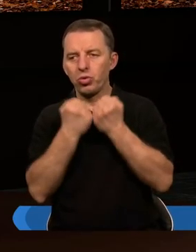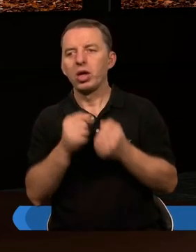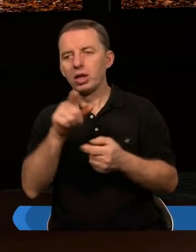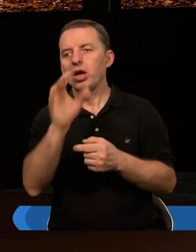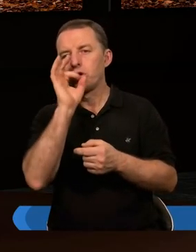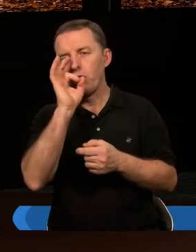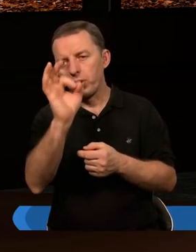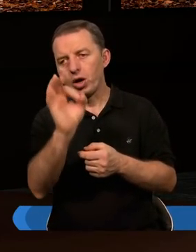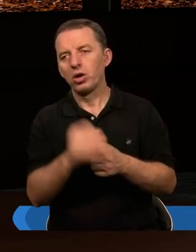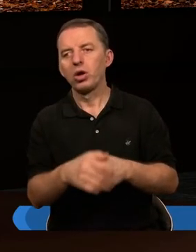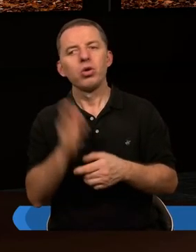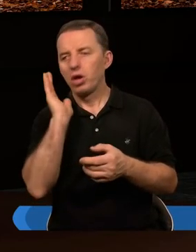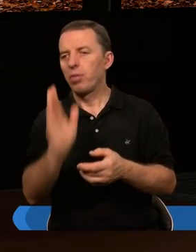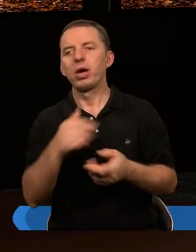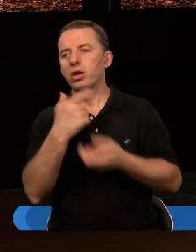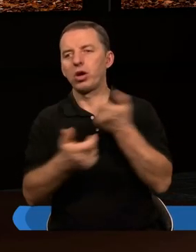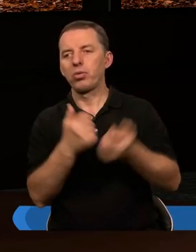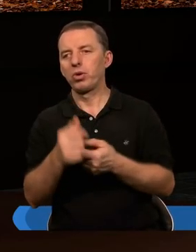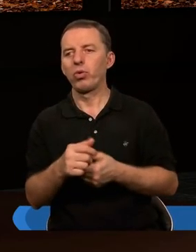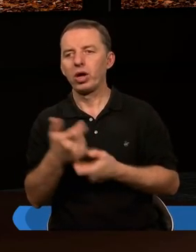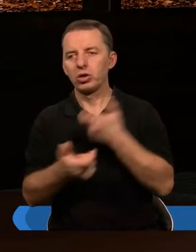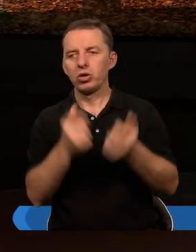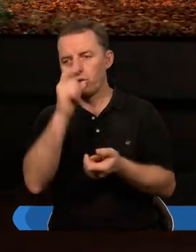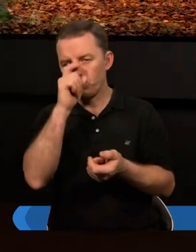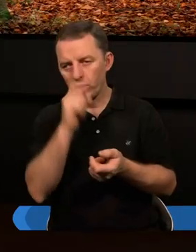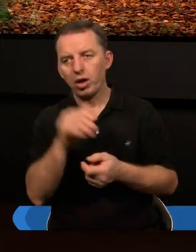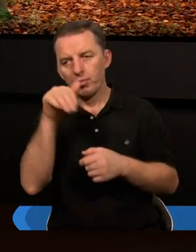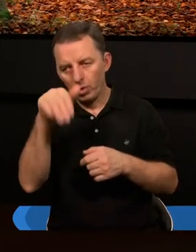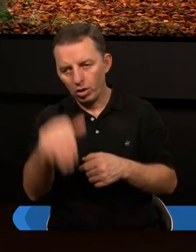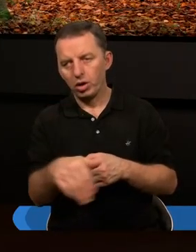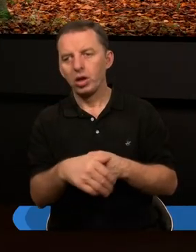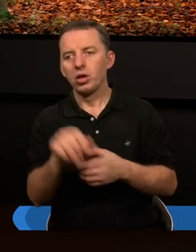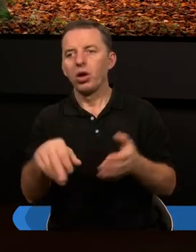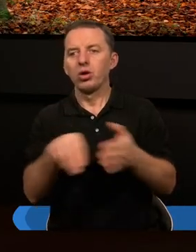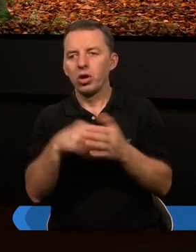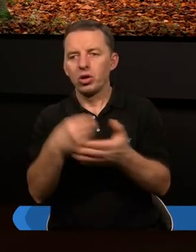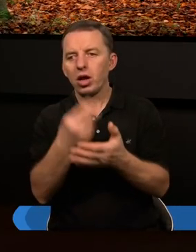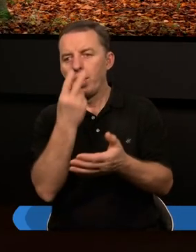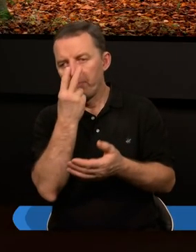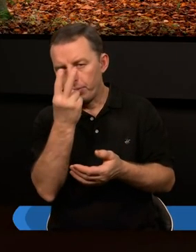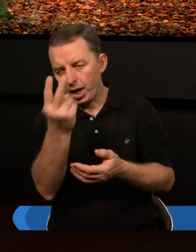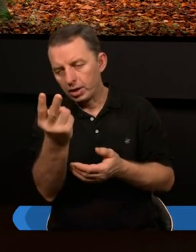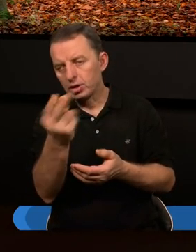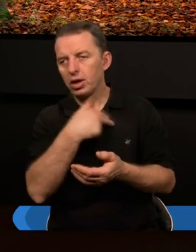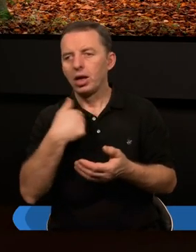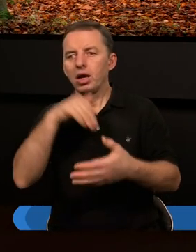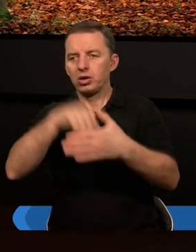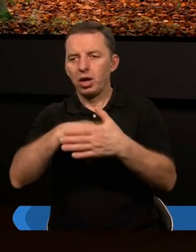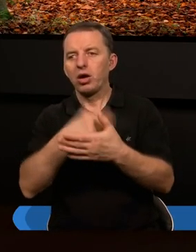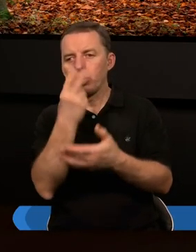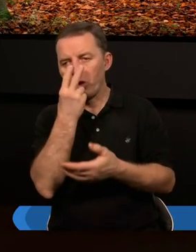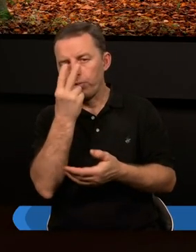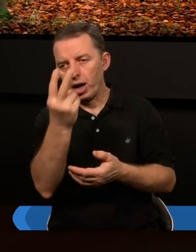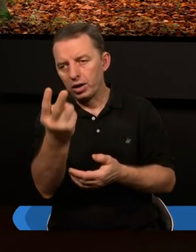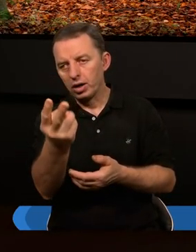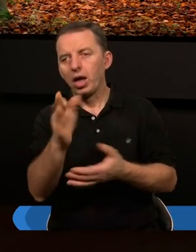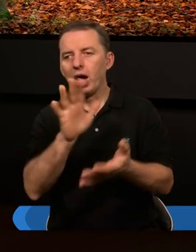tej dobroci i już nie będzie możliwości. Może tak być, a może tak być, że otoczenie, patrząc na nasze zachowanie, zobaczy